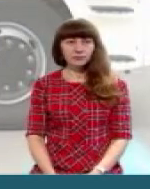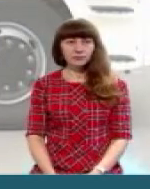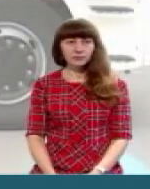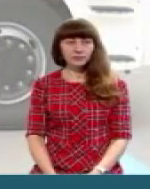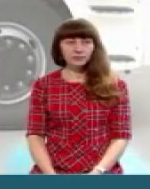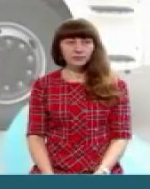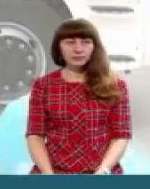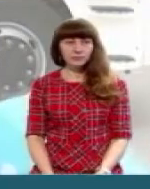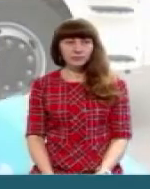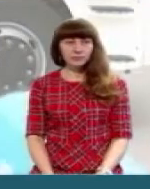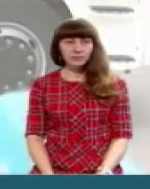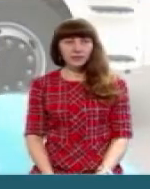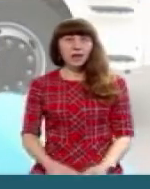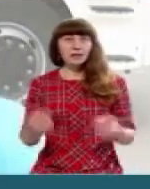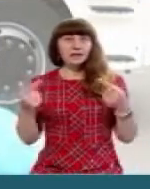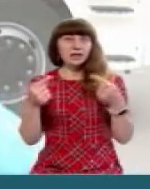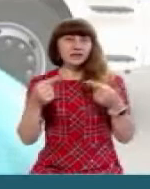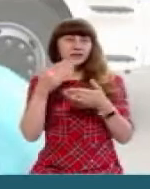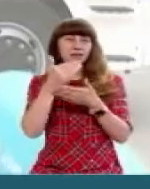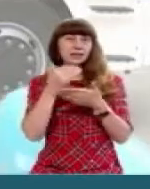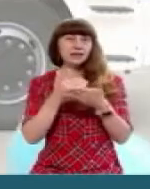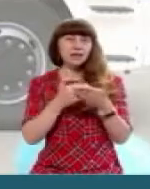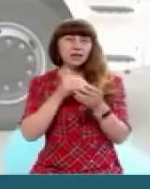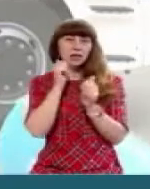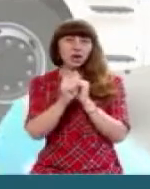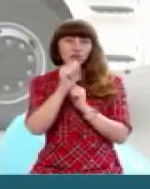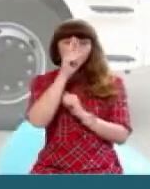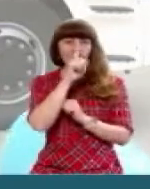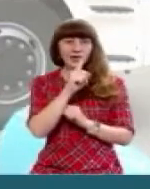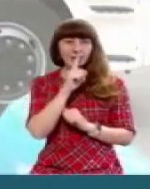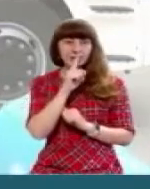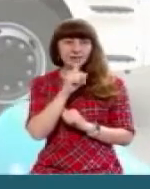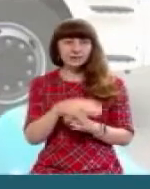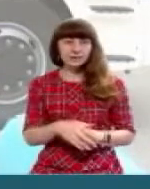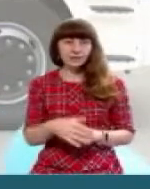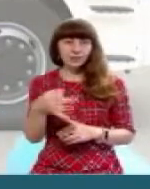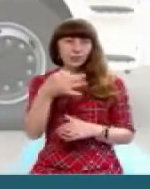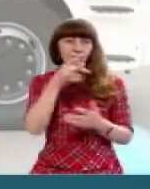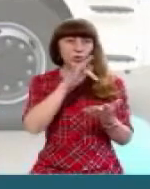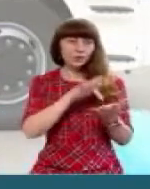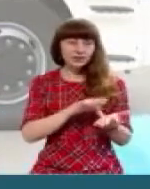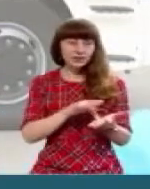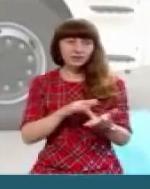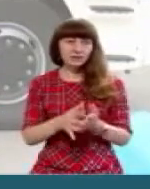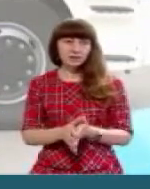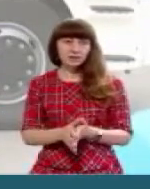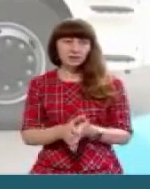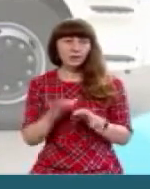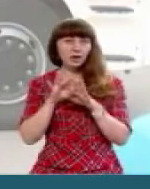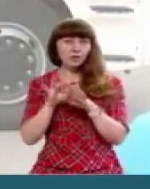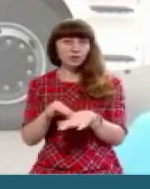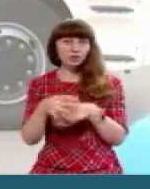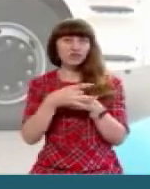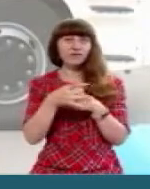у нас согласно графика у нас идет почти каждый месяц именно в областном центре есть проводится и в